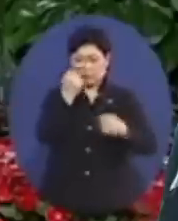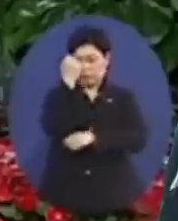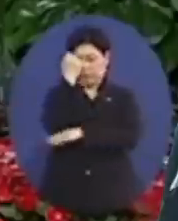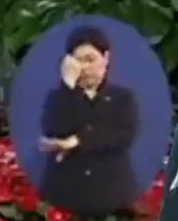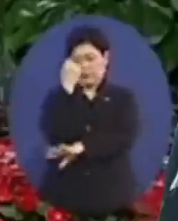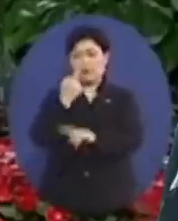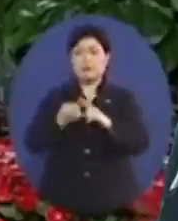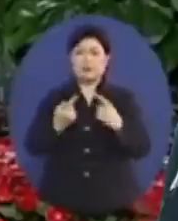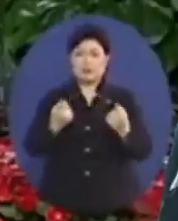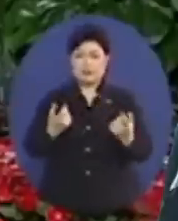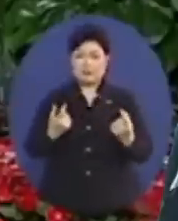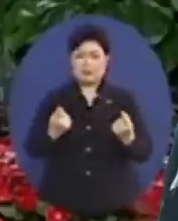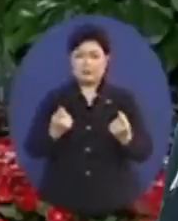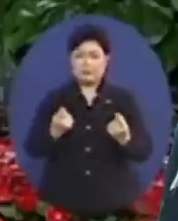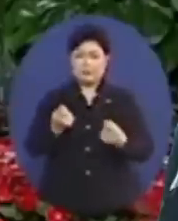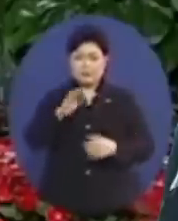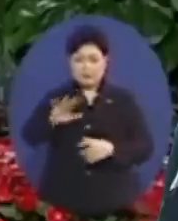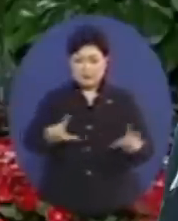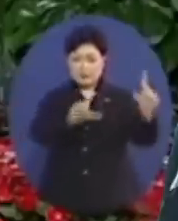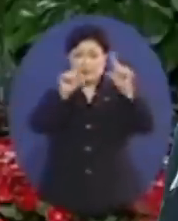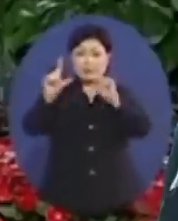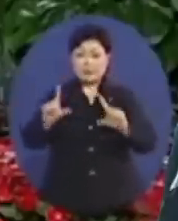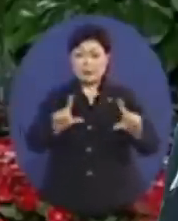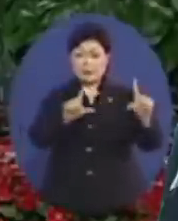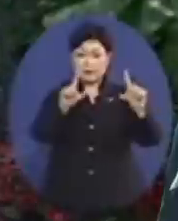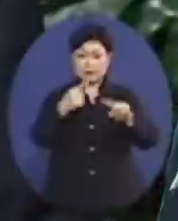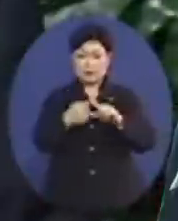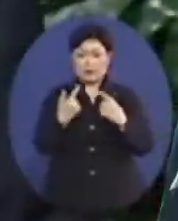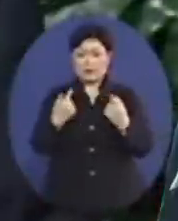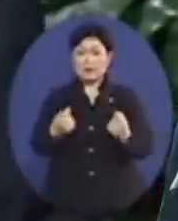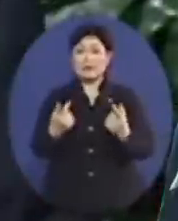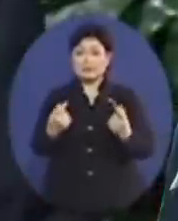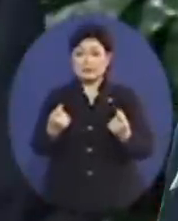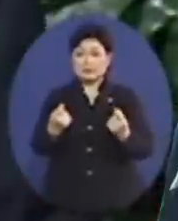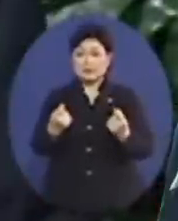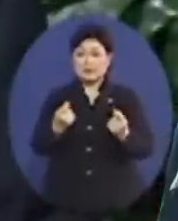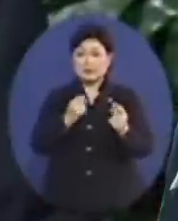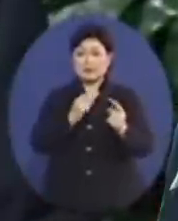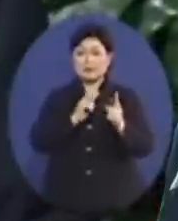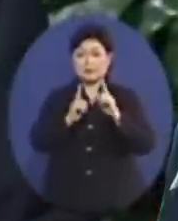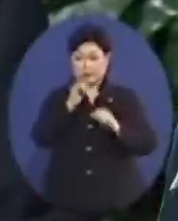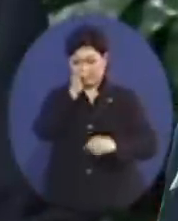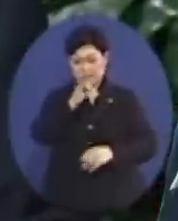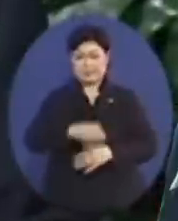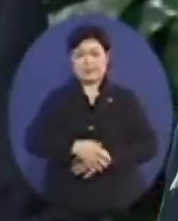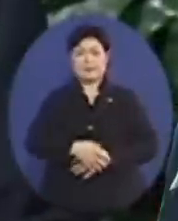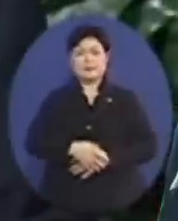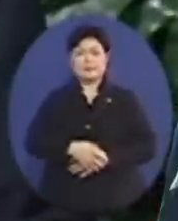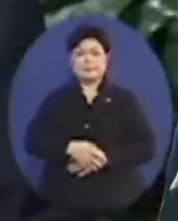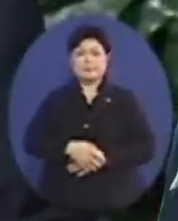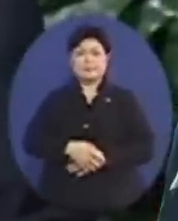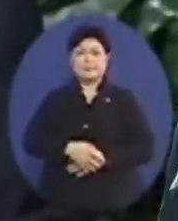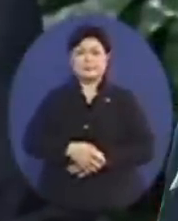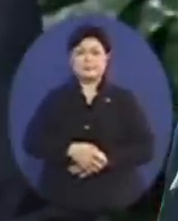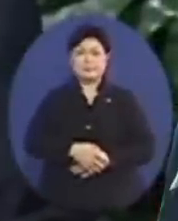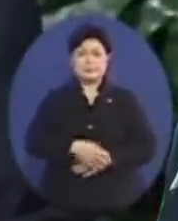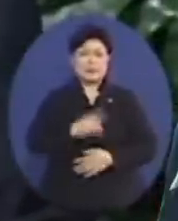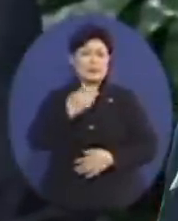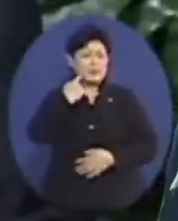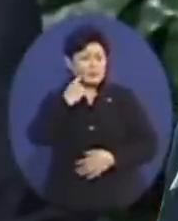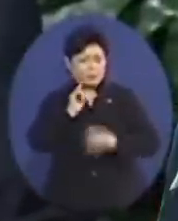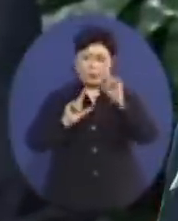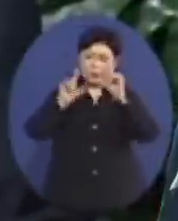그의 생활이 바로 그렇게 그랬던 것입니다. 고운 모양도